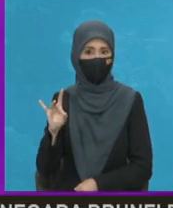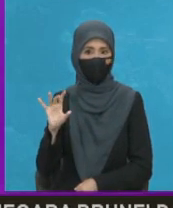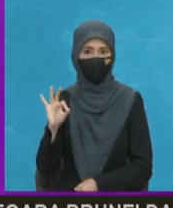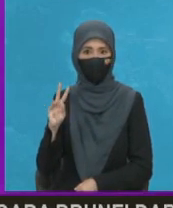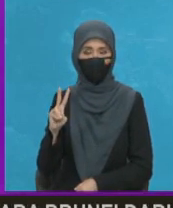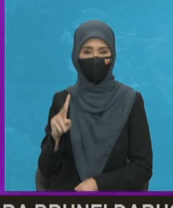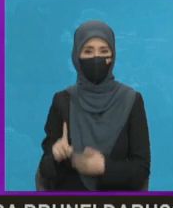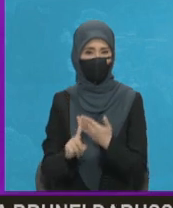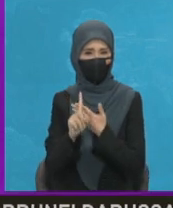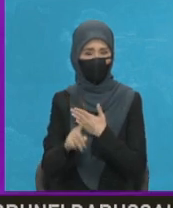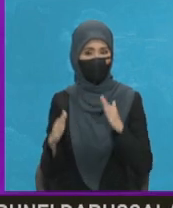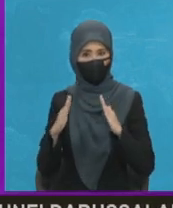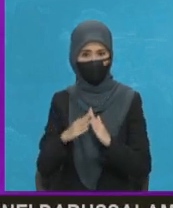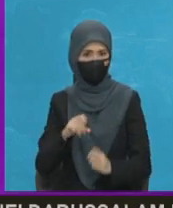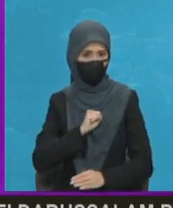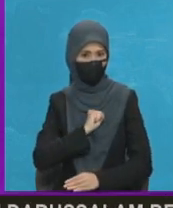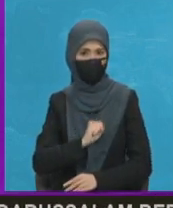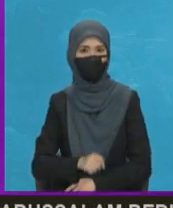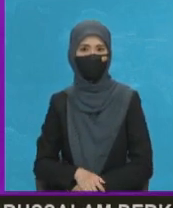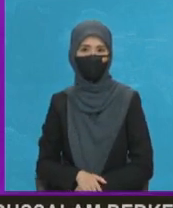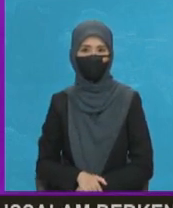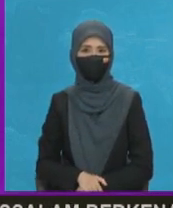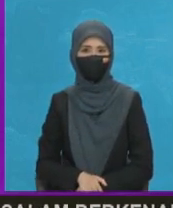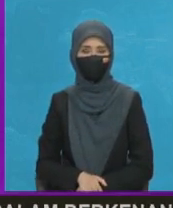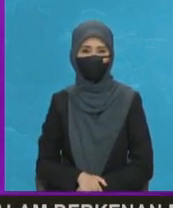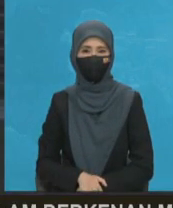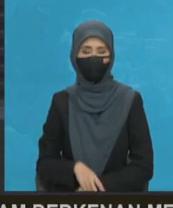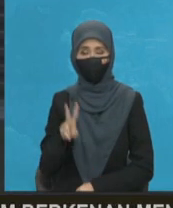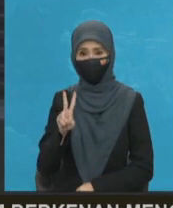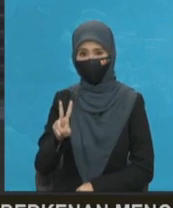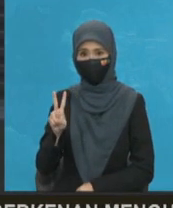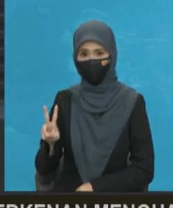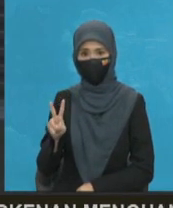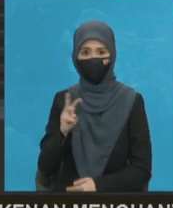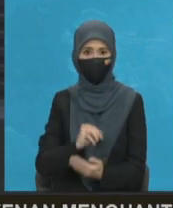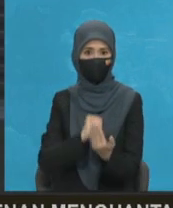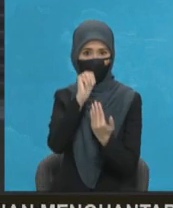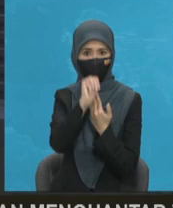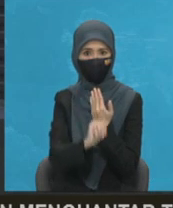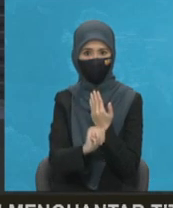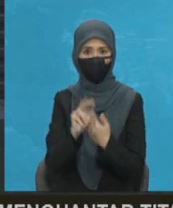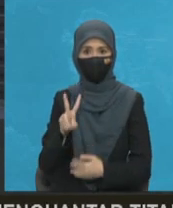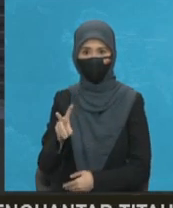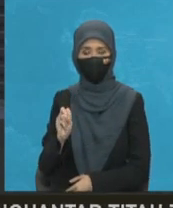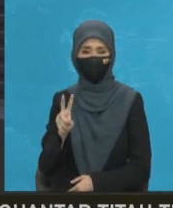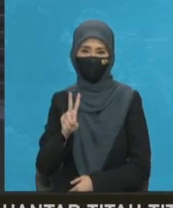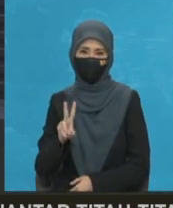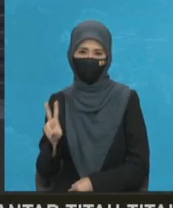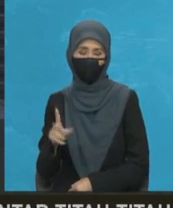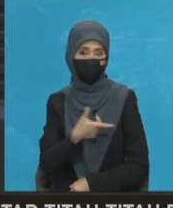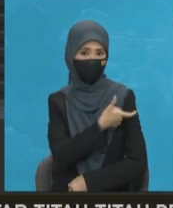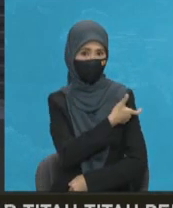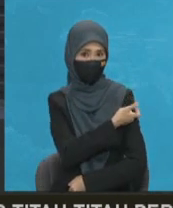sedang menjalani pengasingan diri dirumah sehingga judul match 22 pencapaian program vaksinasi